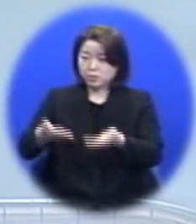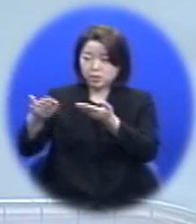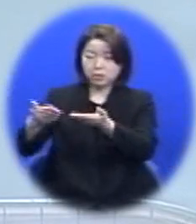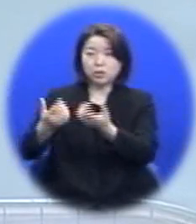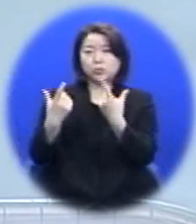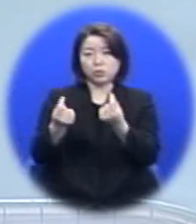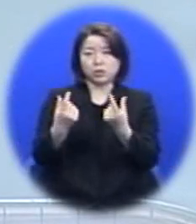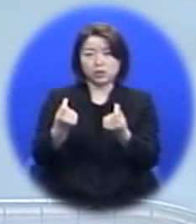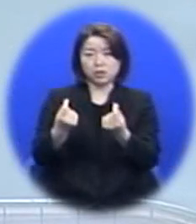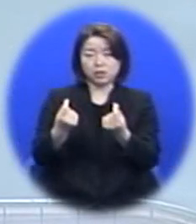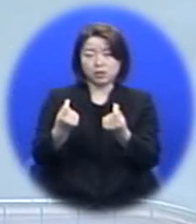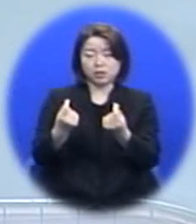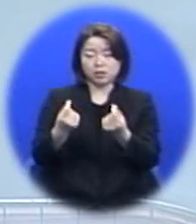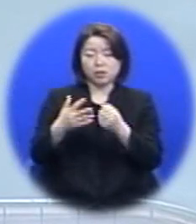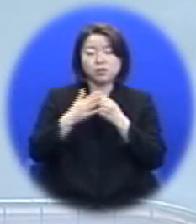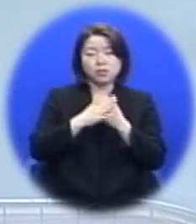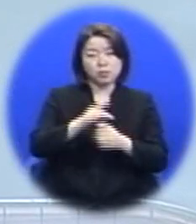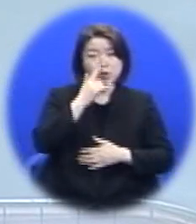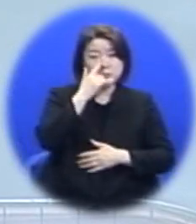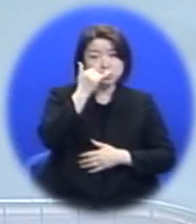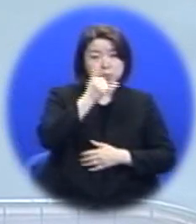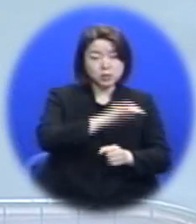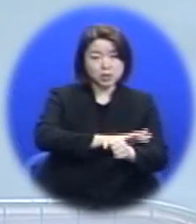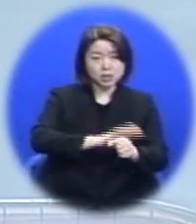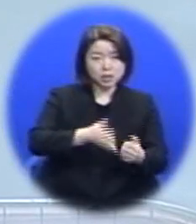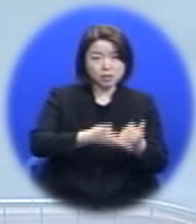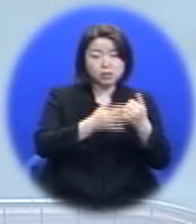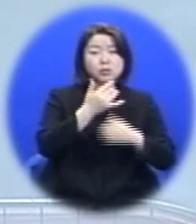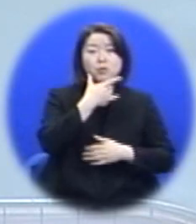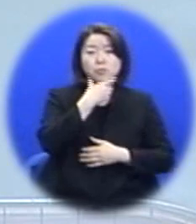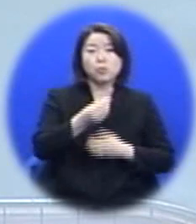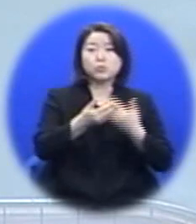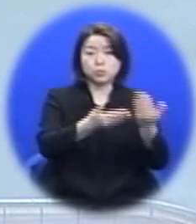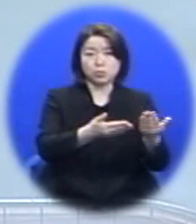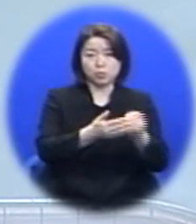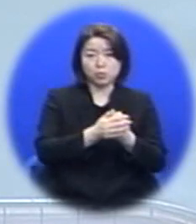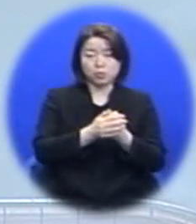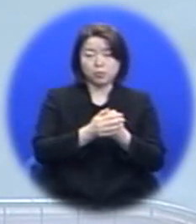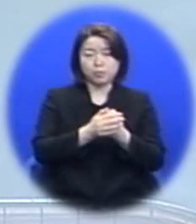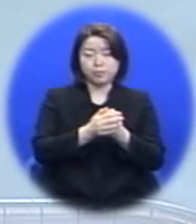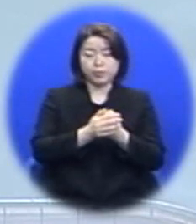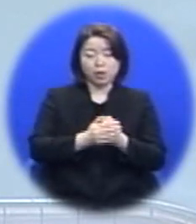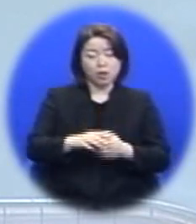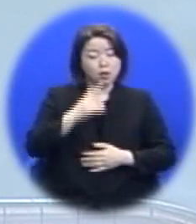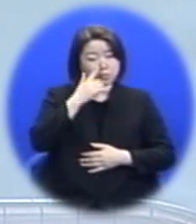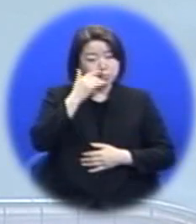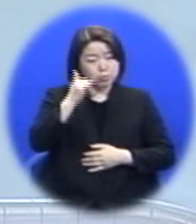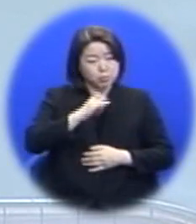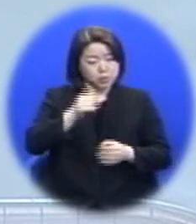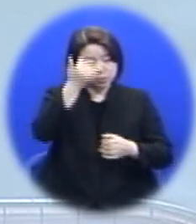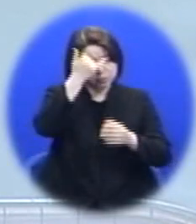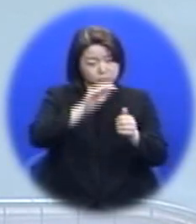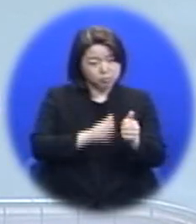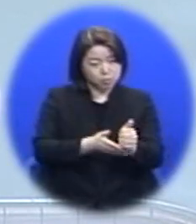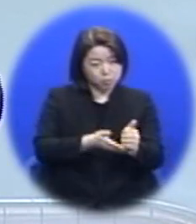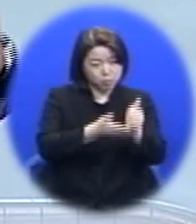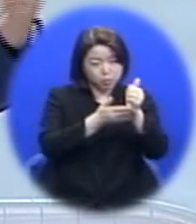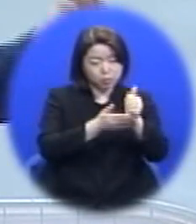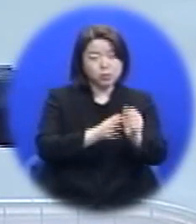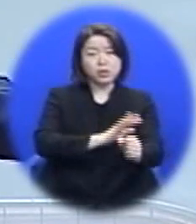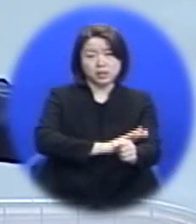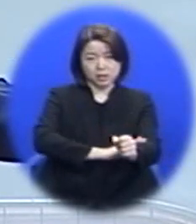공경하면 하나님이 복을 주시는 거예요. 아니 세상에 부모님 공경이야 당연히 해야 되는 건데 무슨